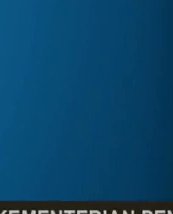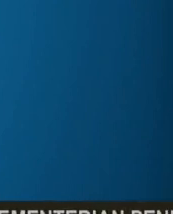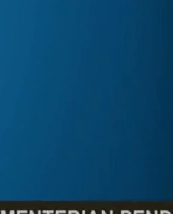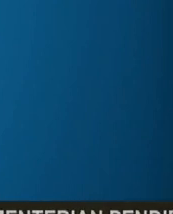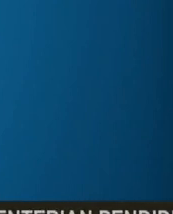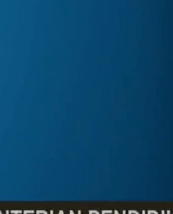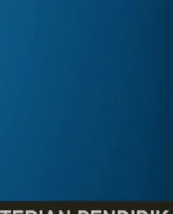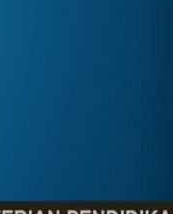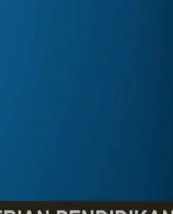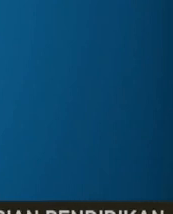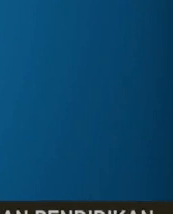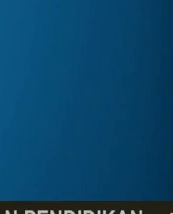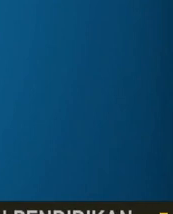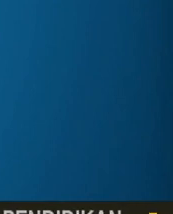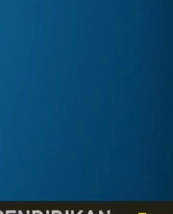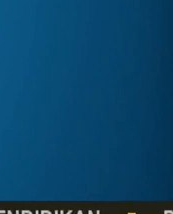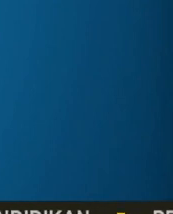Kesalahan kedua adalah